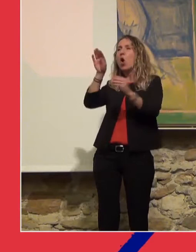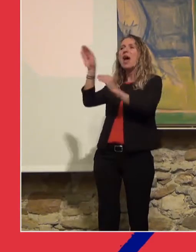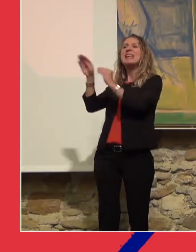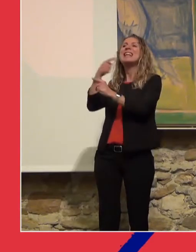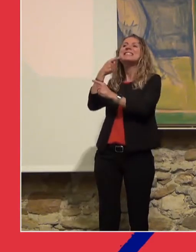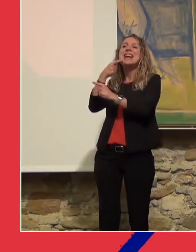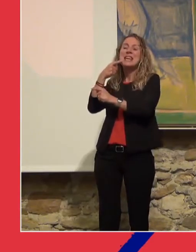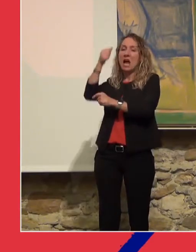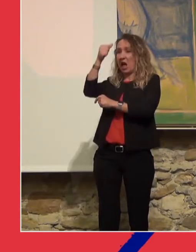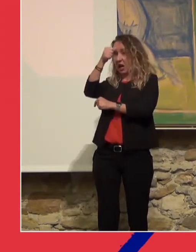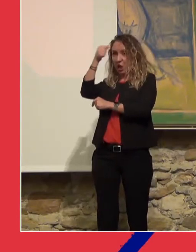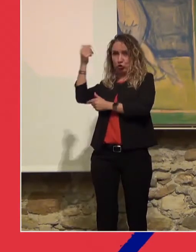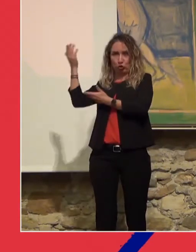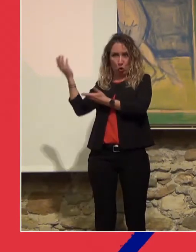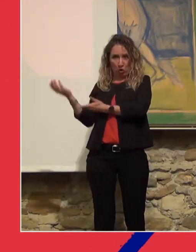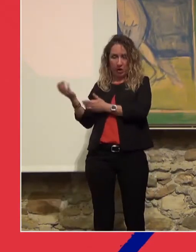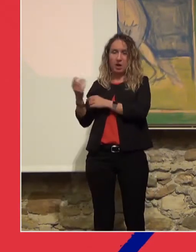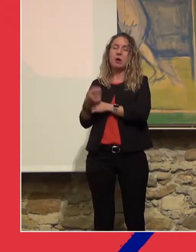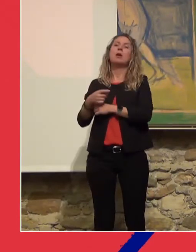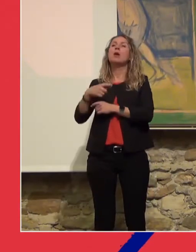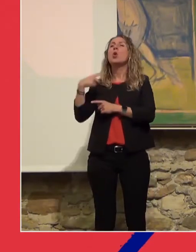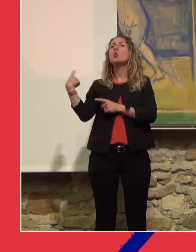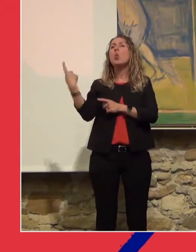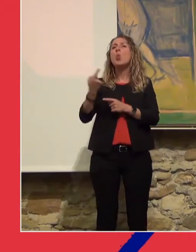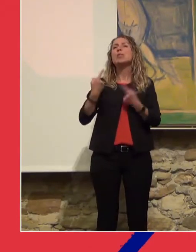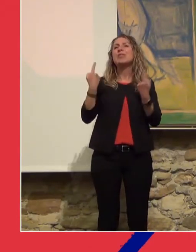che potrebbe liberarci dal contagio.